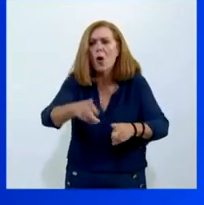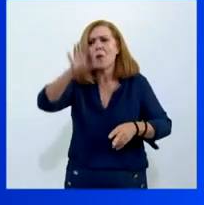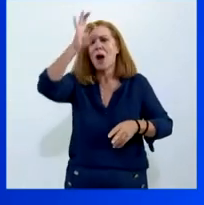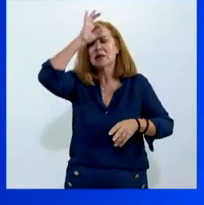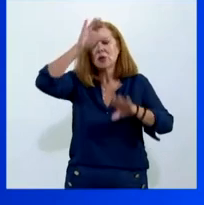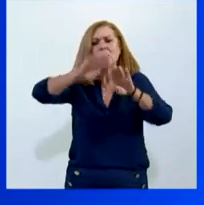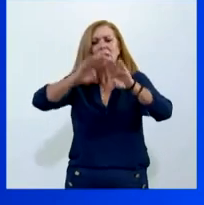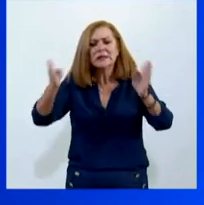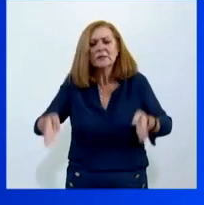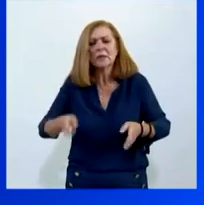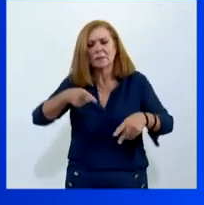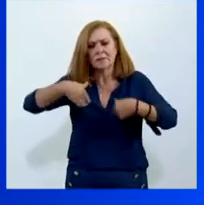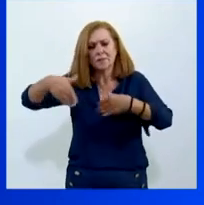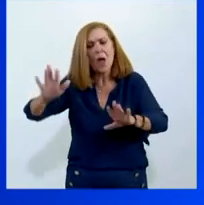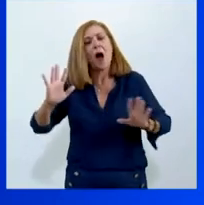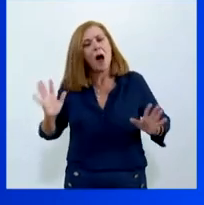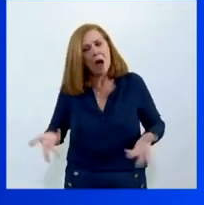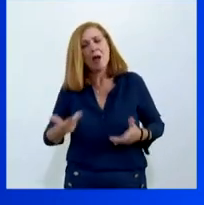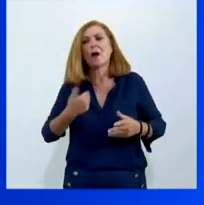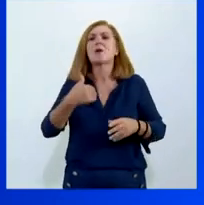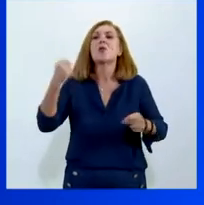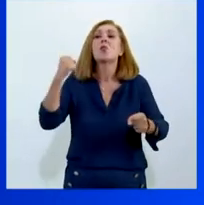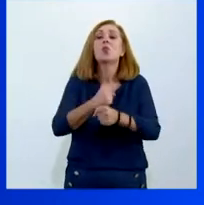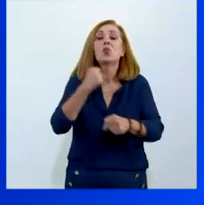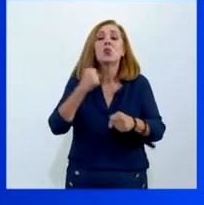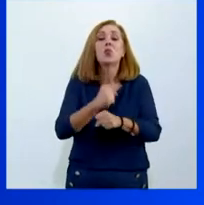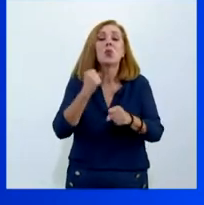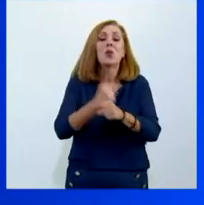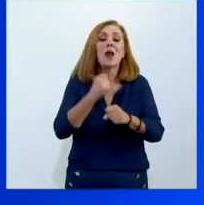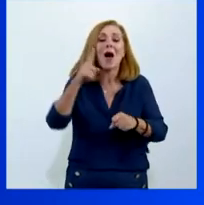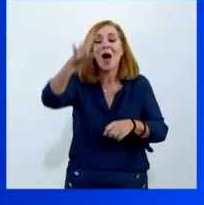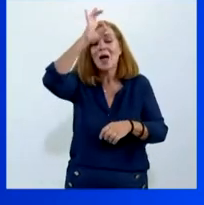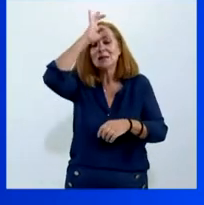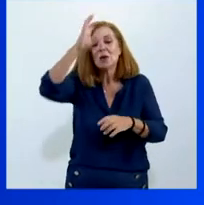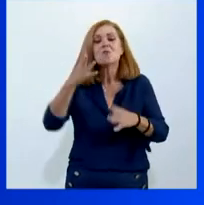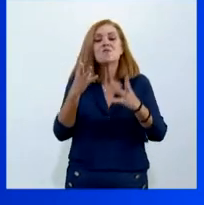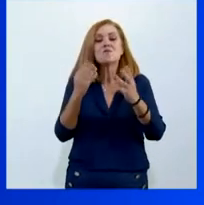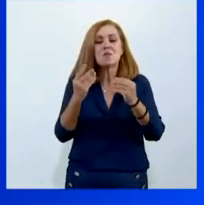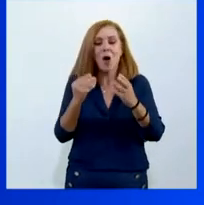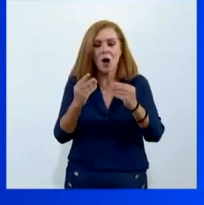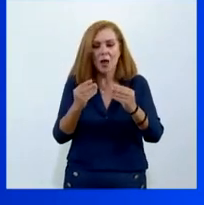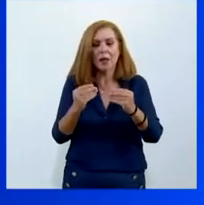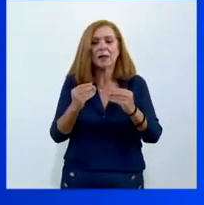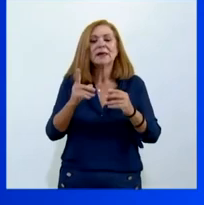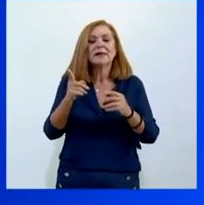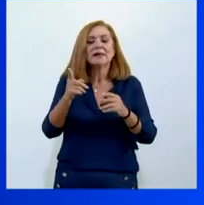τμήματα. Άρα έχουμε πολλή δουλειά να κάνουμε ακόμα στην αστυνομία. Και σίγουρα